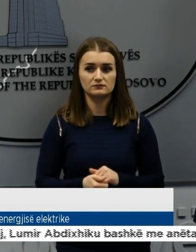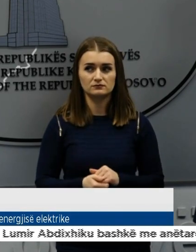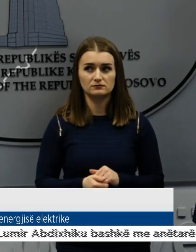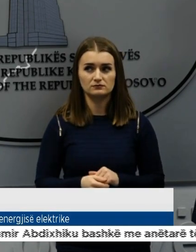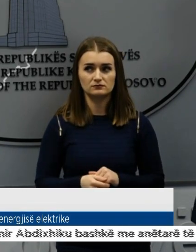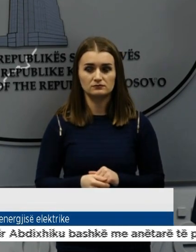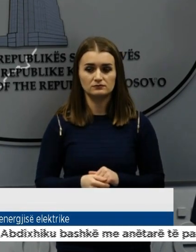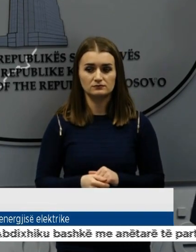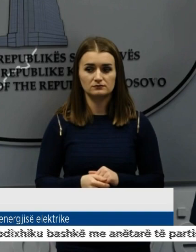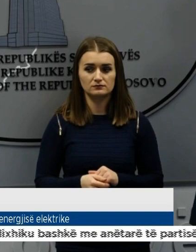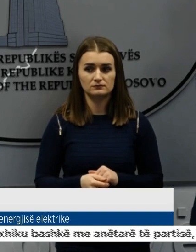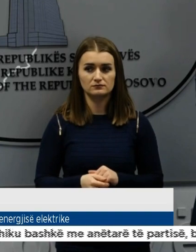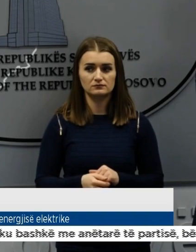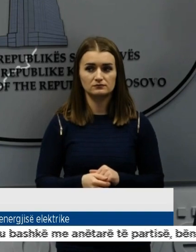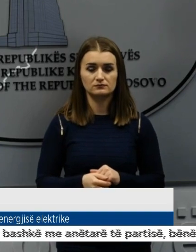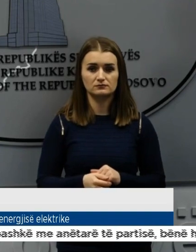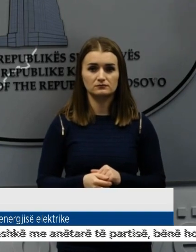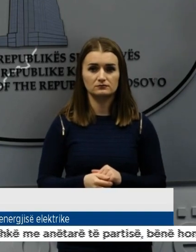ju.